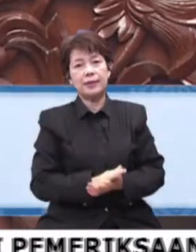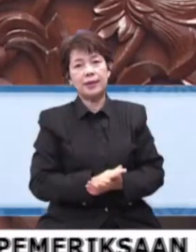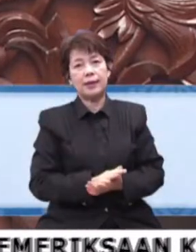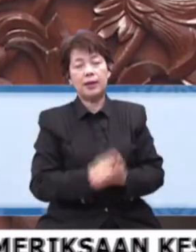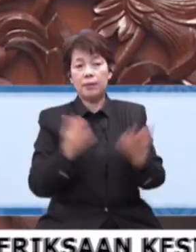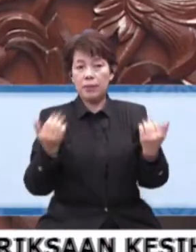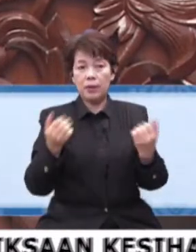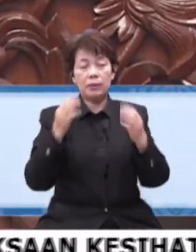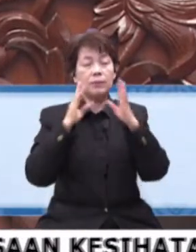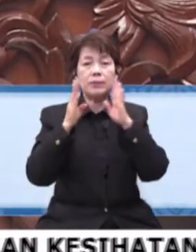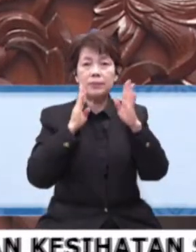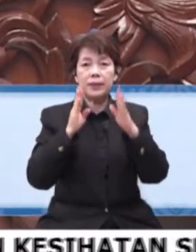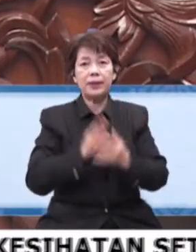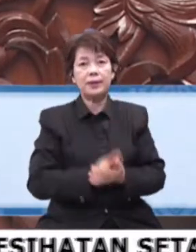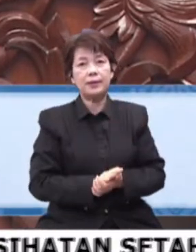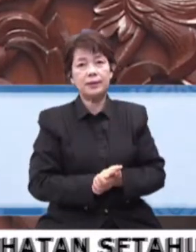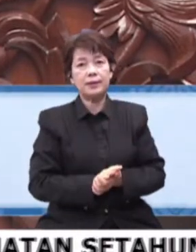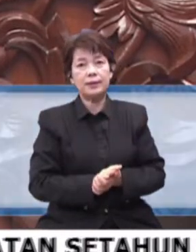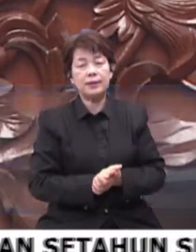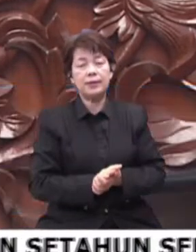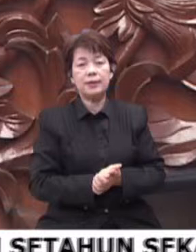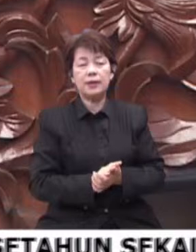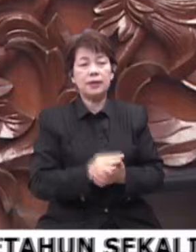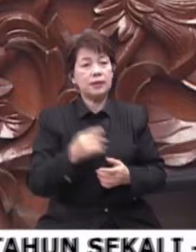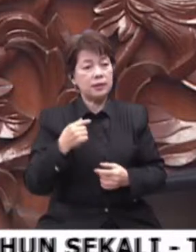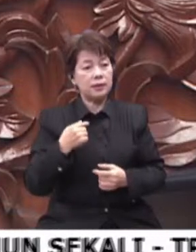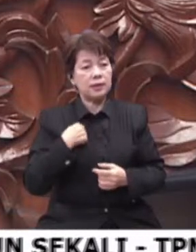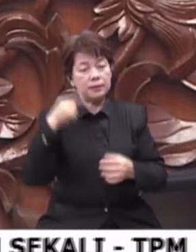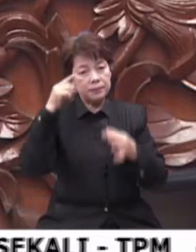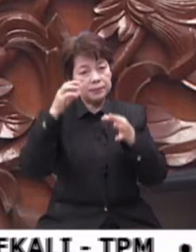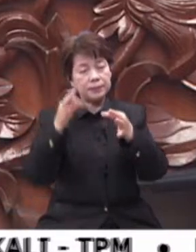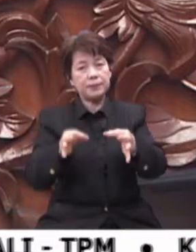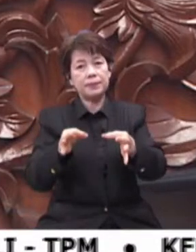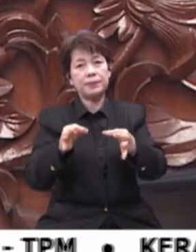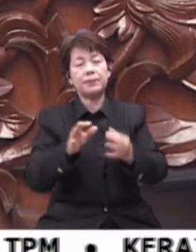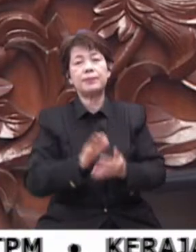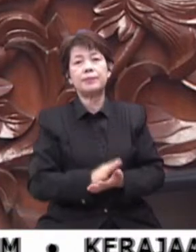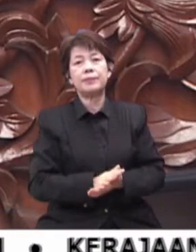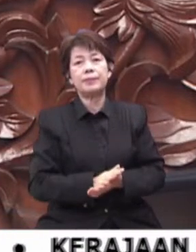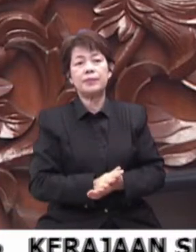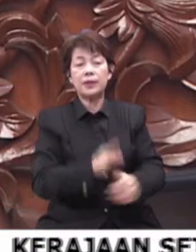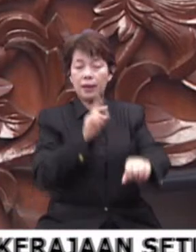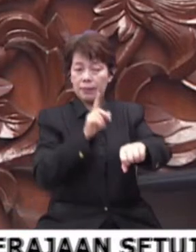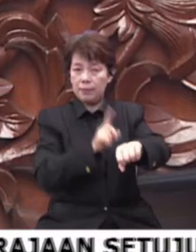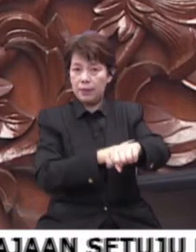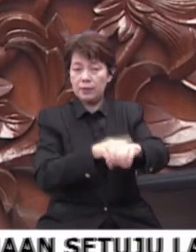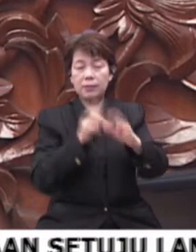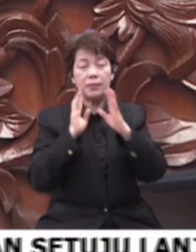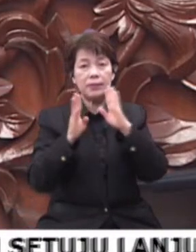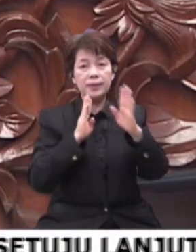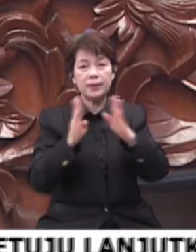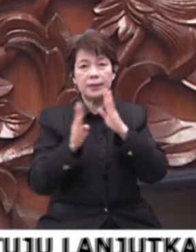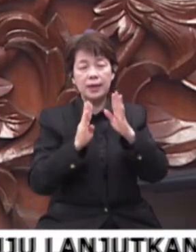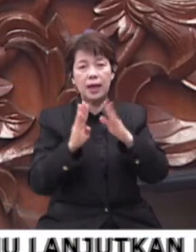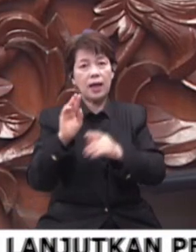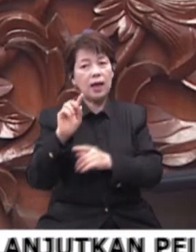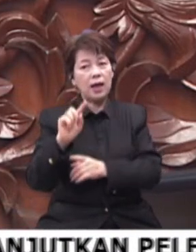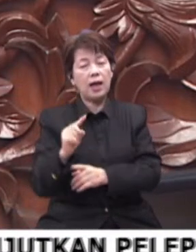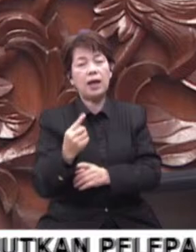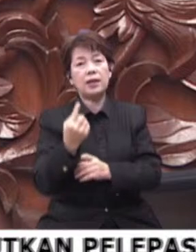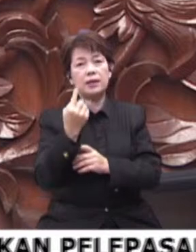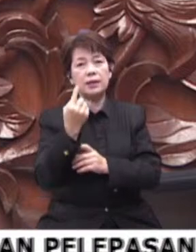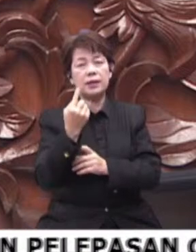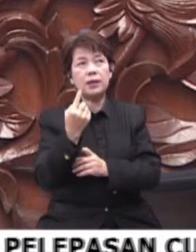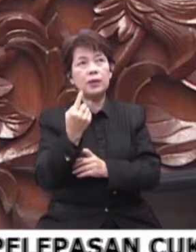hendak berbahasa oleh itu saya membuat ketetapan bahwa masa pembahasannya diberikan adalah